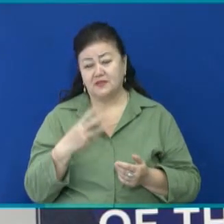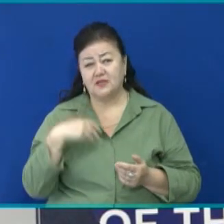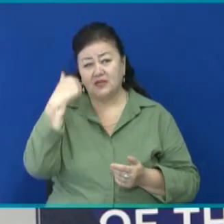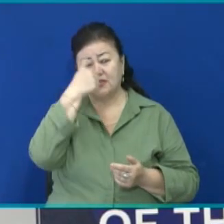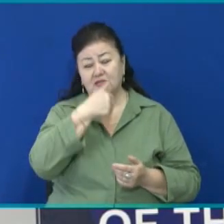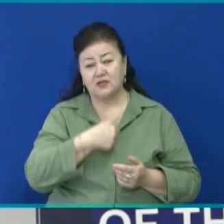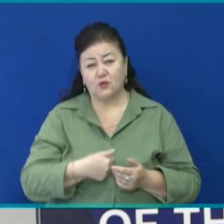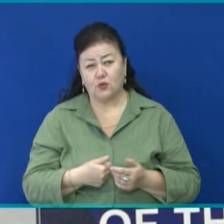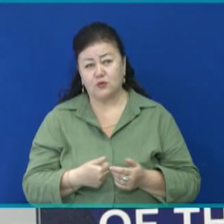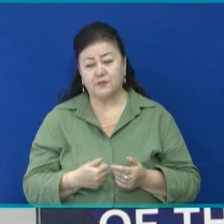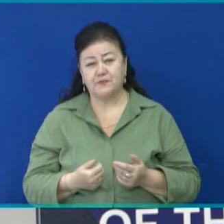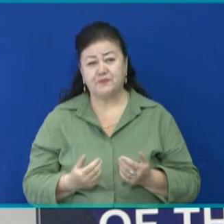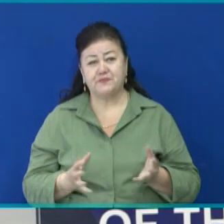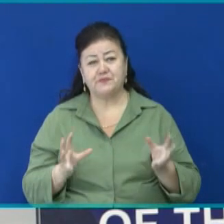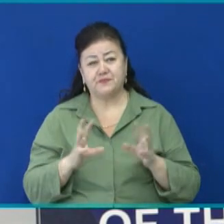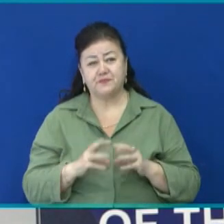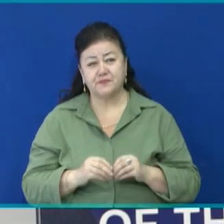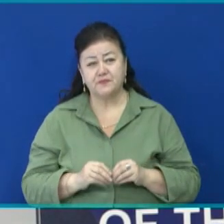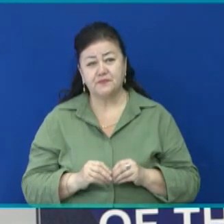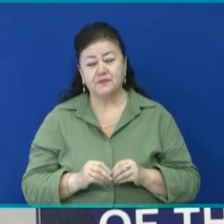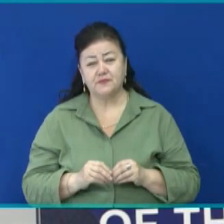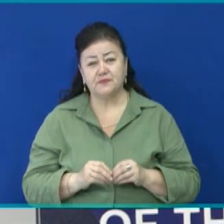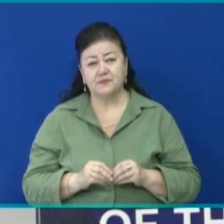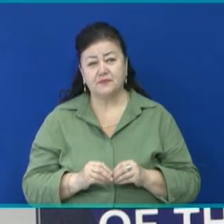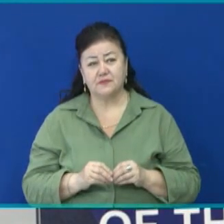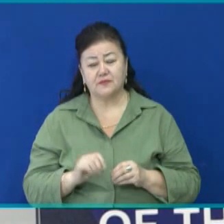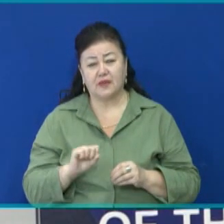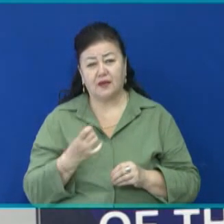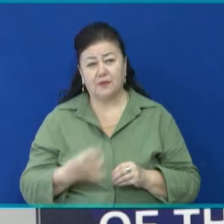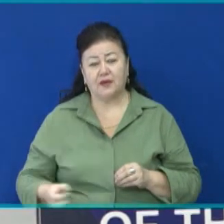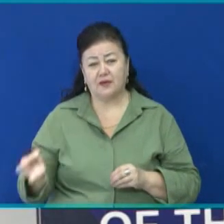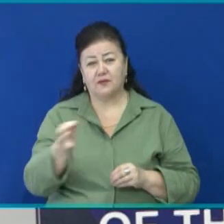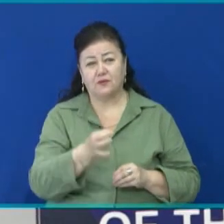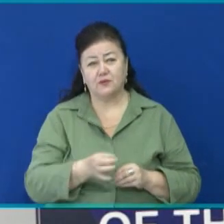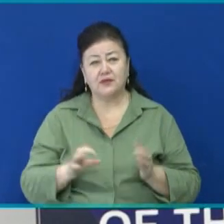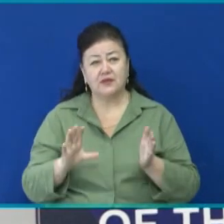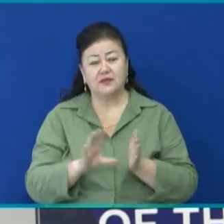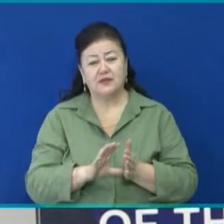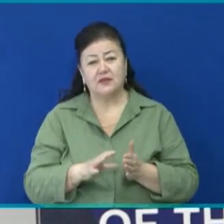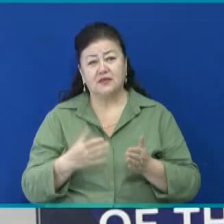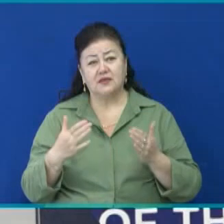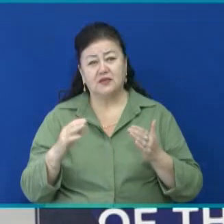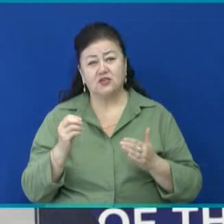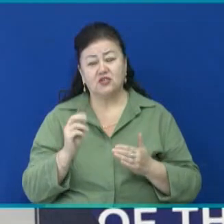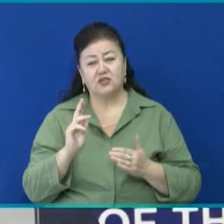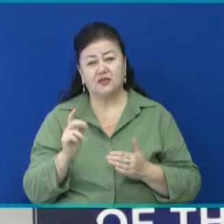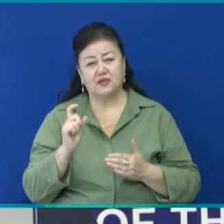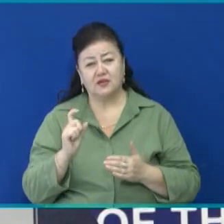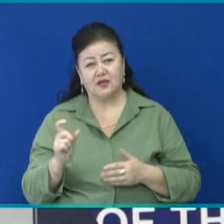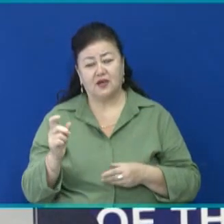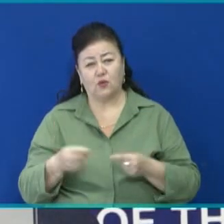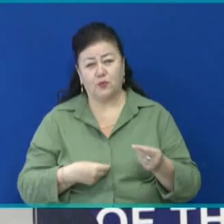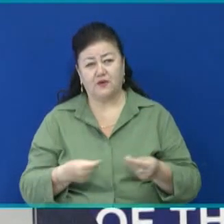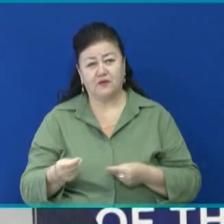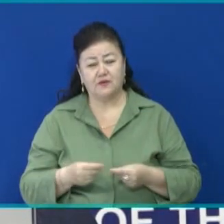совместно с управлением 2023 жылға арналған бекітілген тариф шеңберінде Абай облысы әкімдігінің энергетика және тұрғын үй коммуналдық шаруашылық басқармасымен